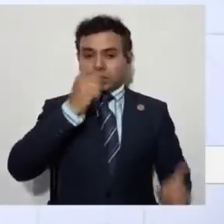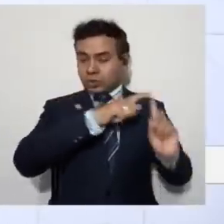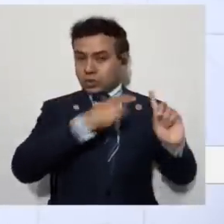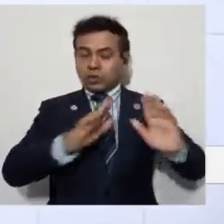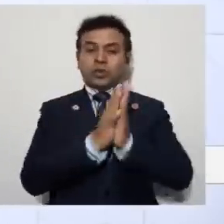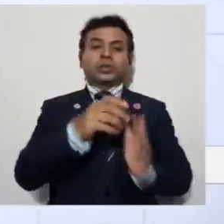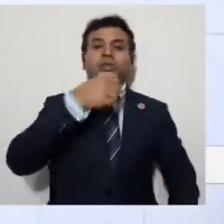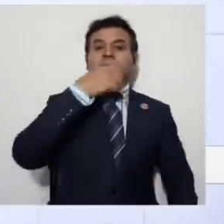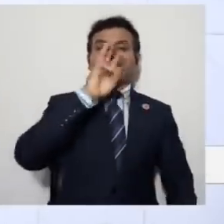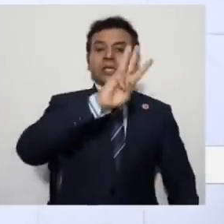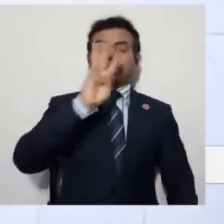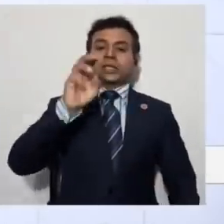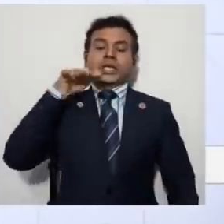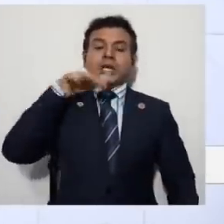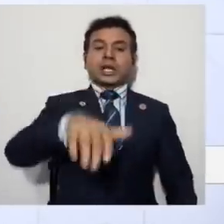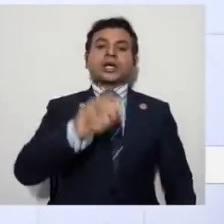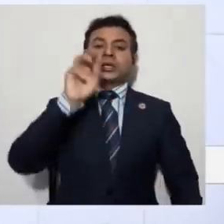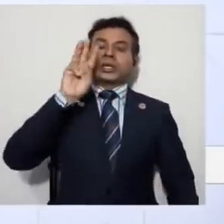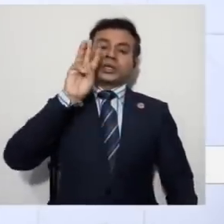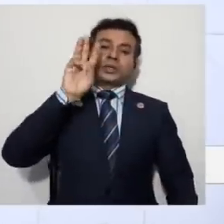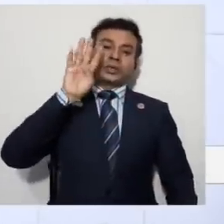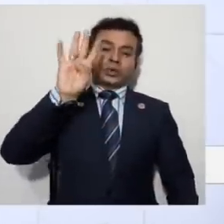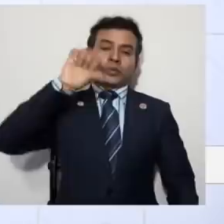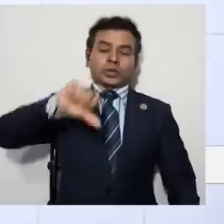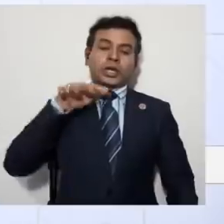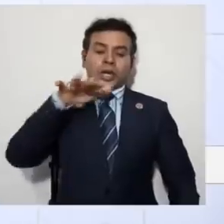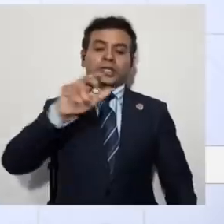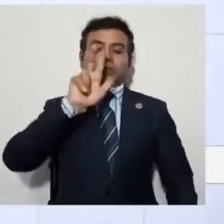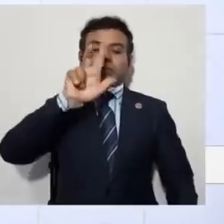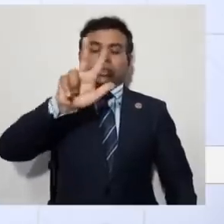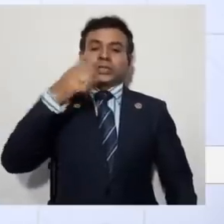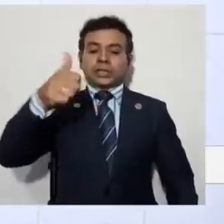হয়েছে 82,763 জন এবং এ পর্যন্ত